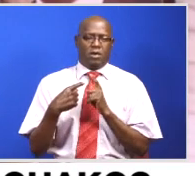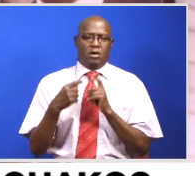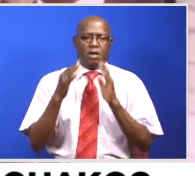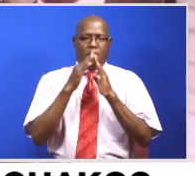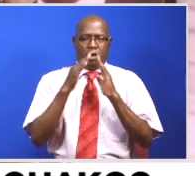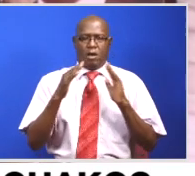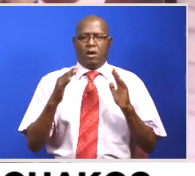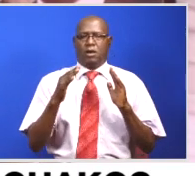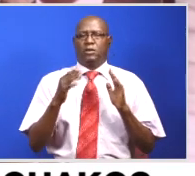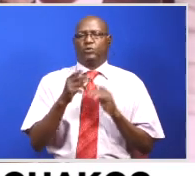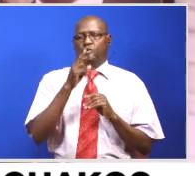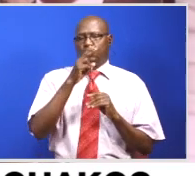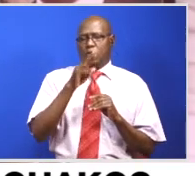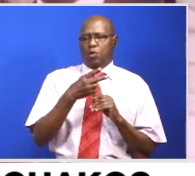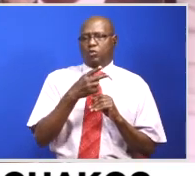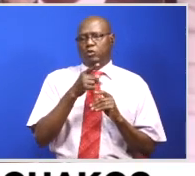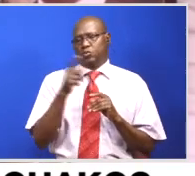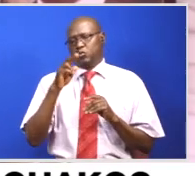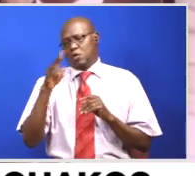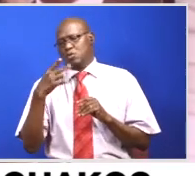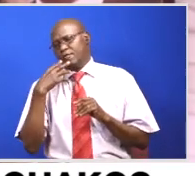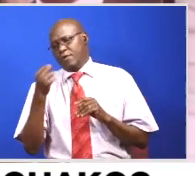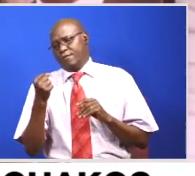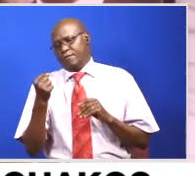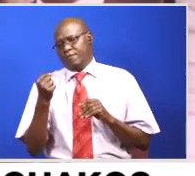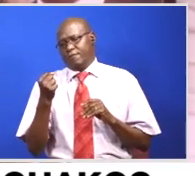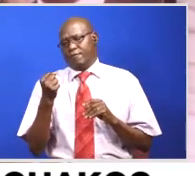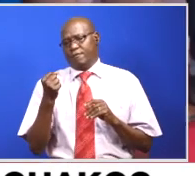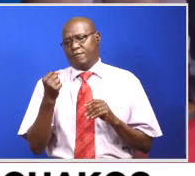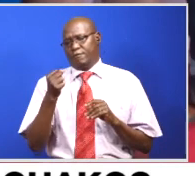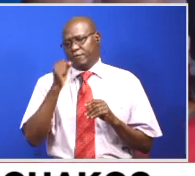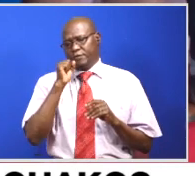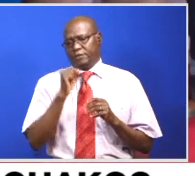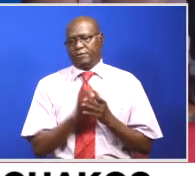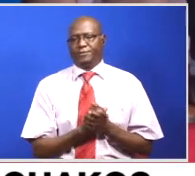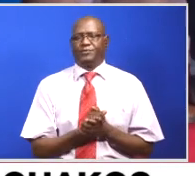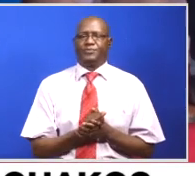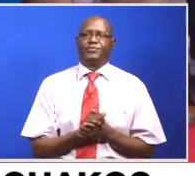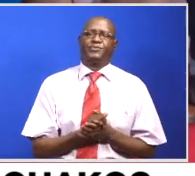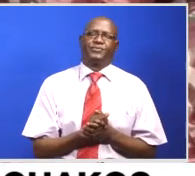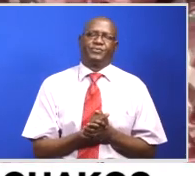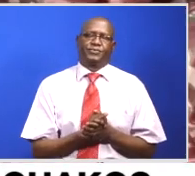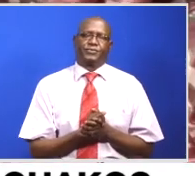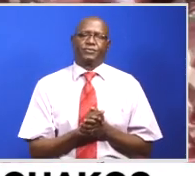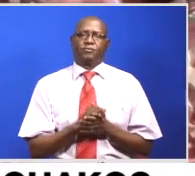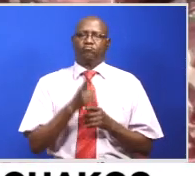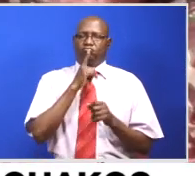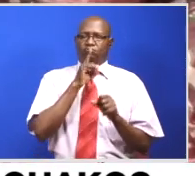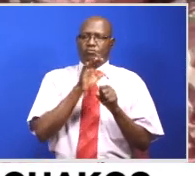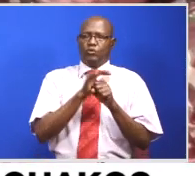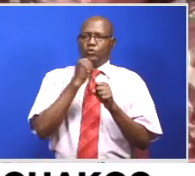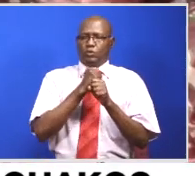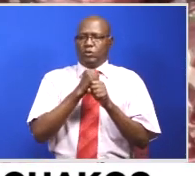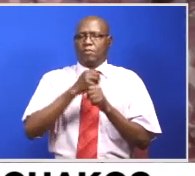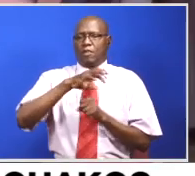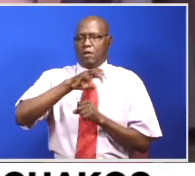kati ya 1,200 na 1,250 every year. He pledged to work with the county government in realizing